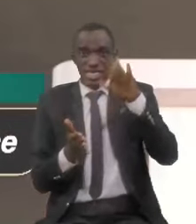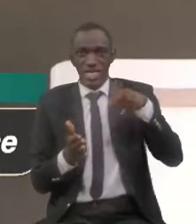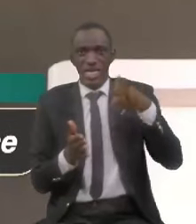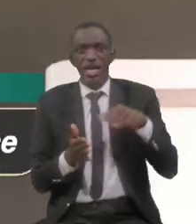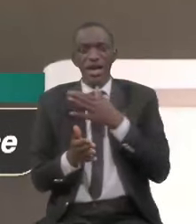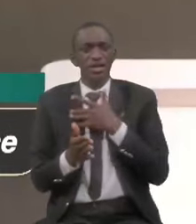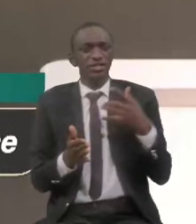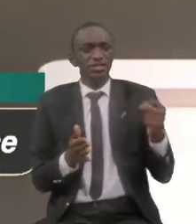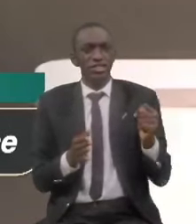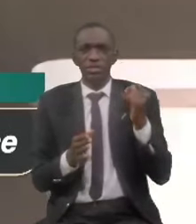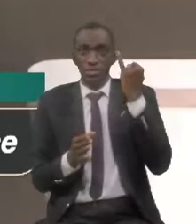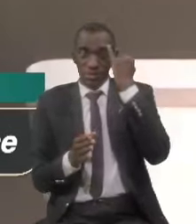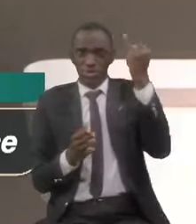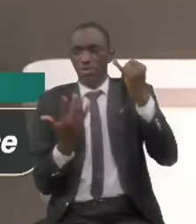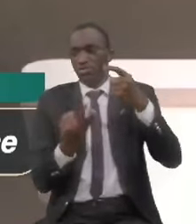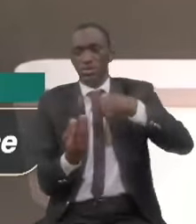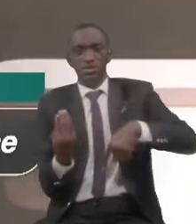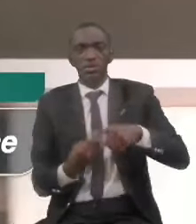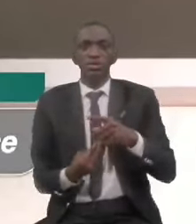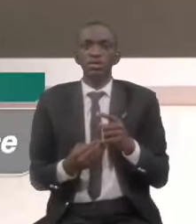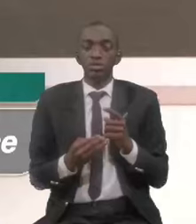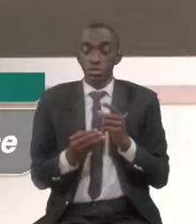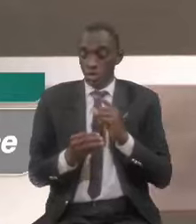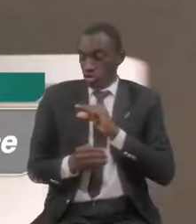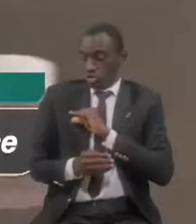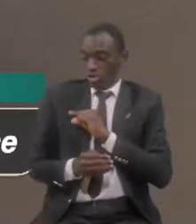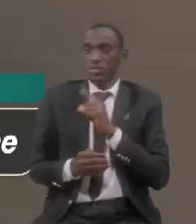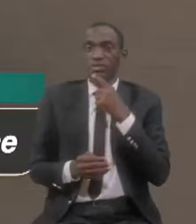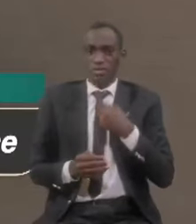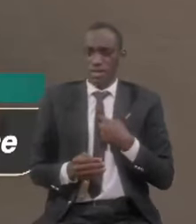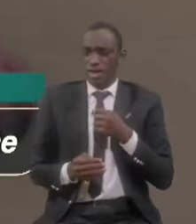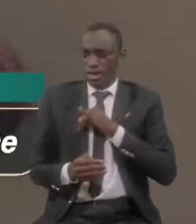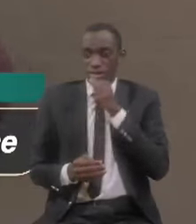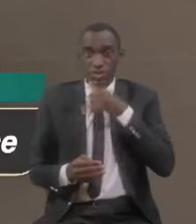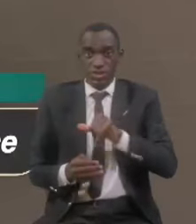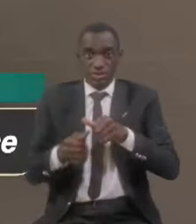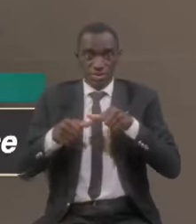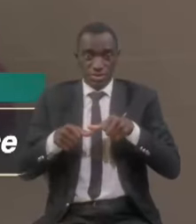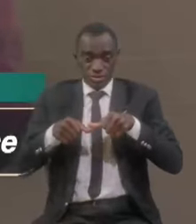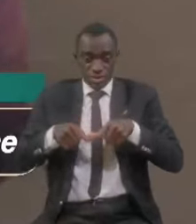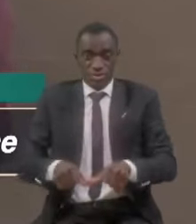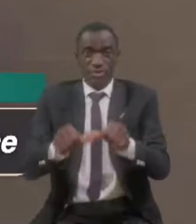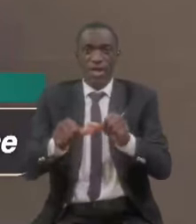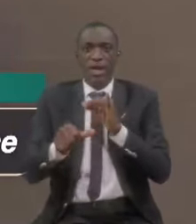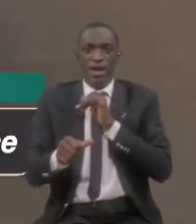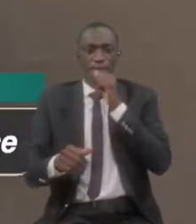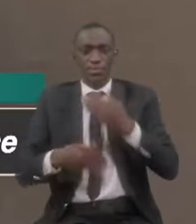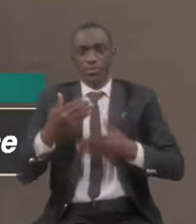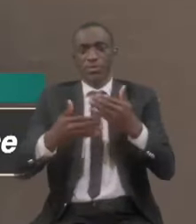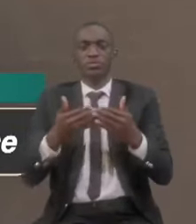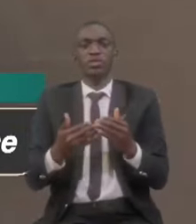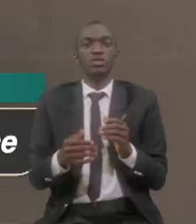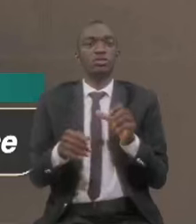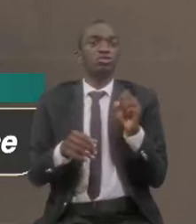qui t'alerte et te dit, tu es toujours là. Tu avances toujours. Ainsi donc, pour être un